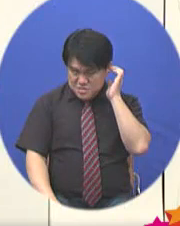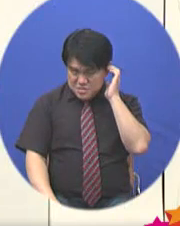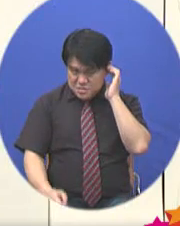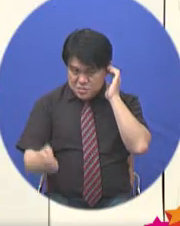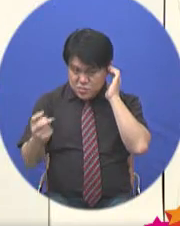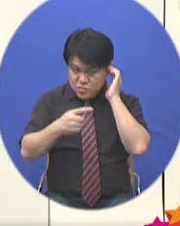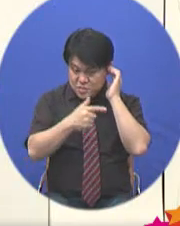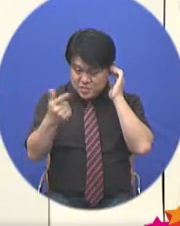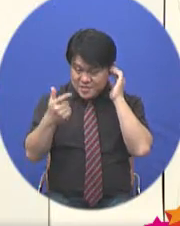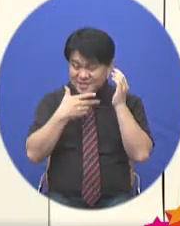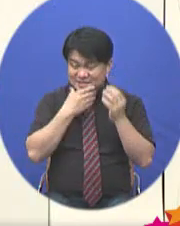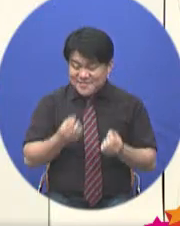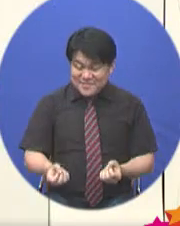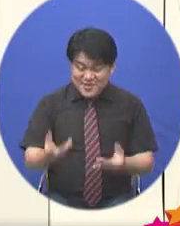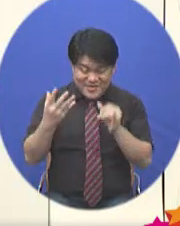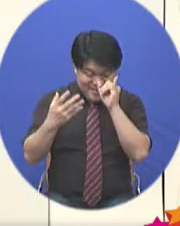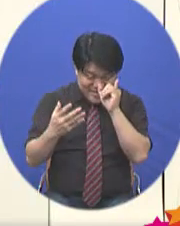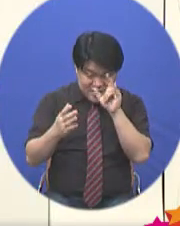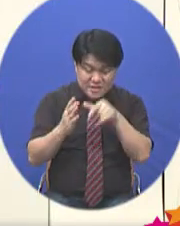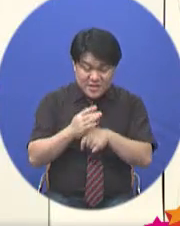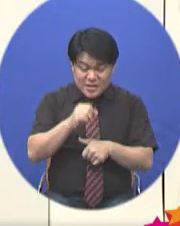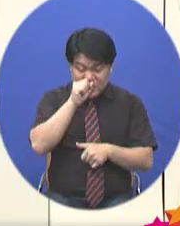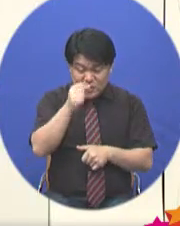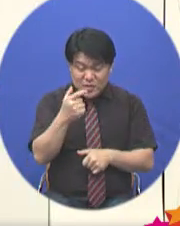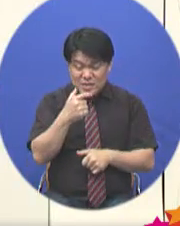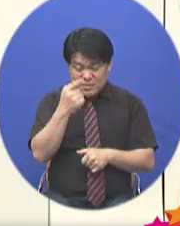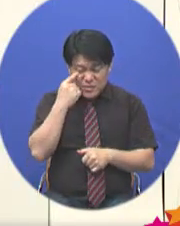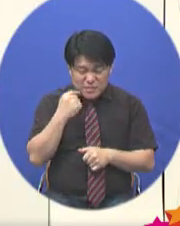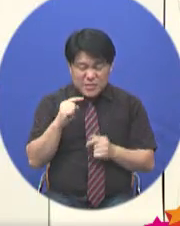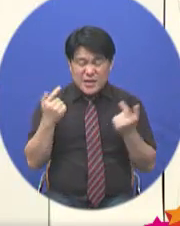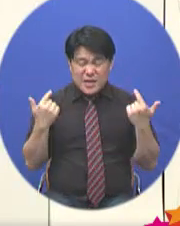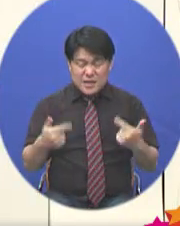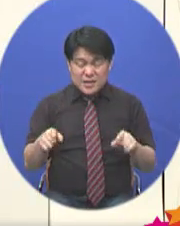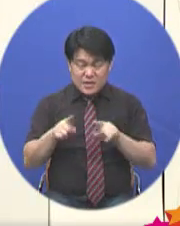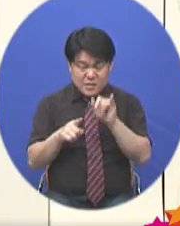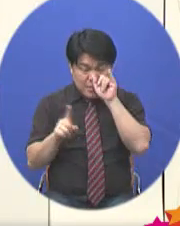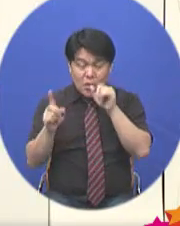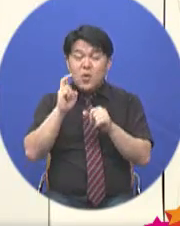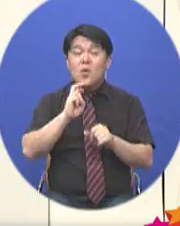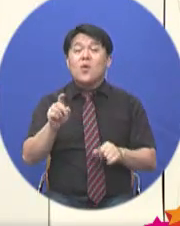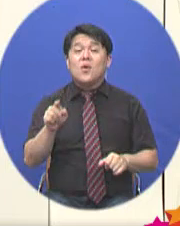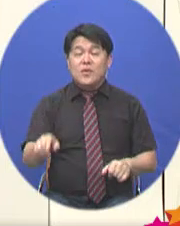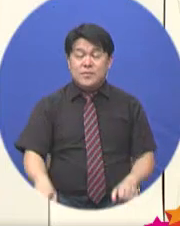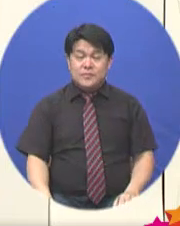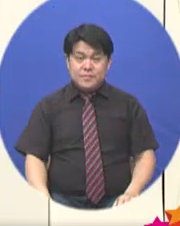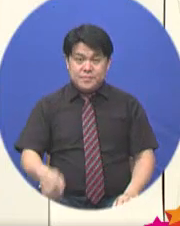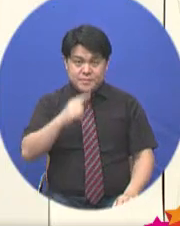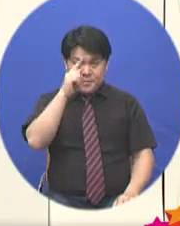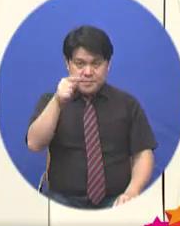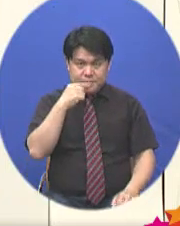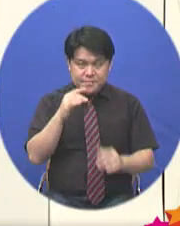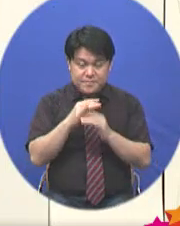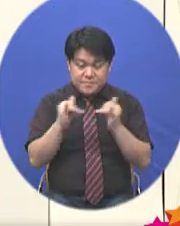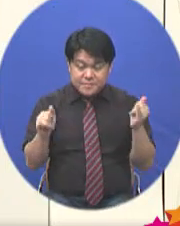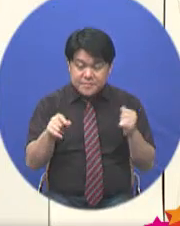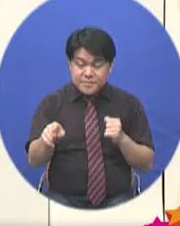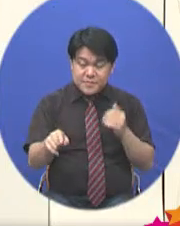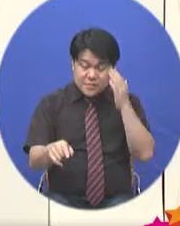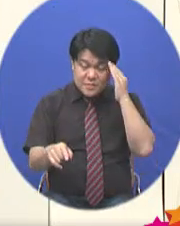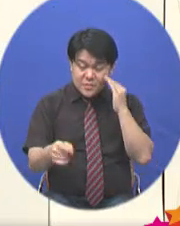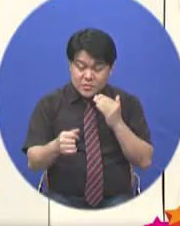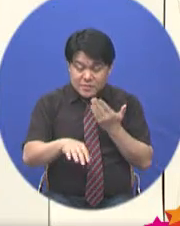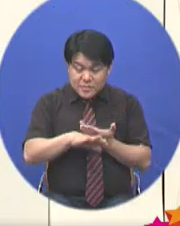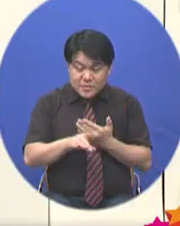경사가 날수록 좋건 슬프건 항상 함께하는 게 특히 노래가. 특히 서양 외국 사람들하고 틀리게